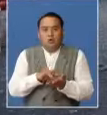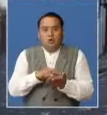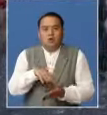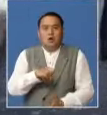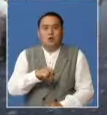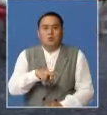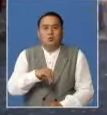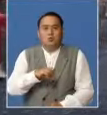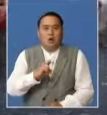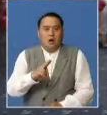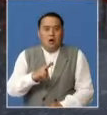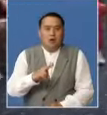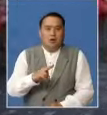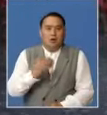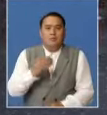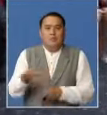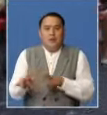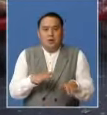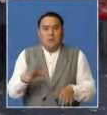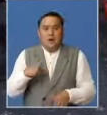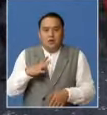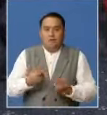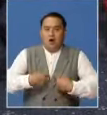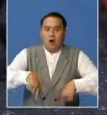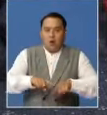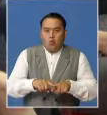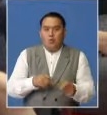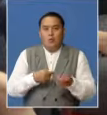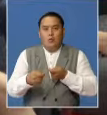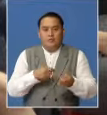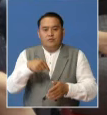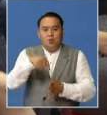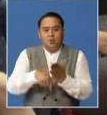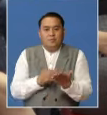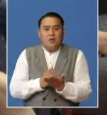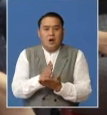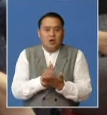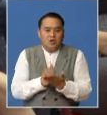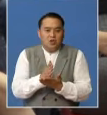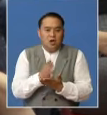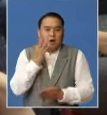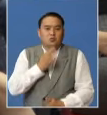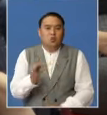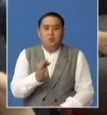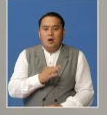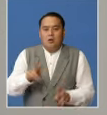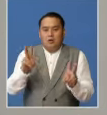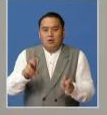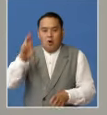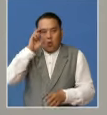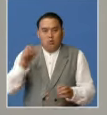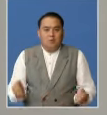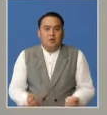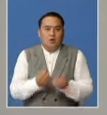родника Тамшобулак Аксузского района. Мероприятие было организовано Управлением внутренней политики Алматинской области в рамках